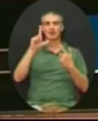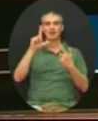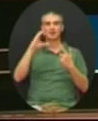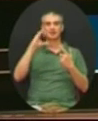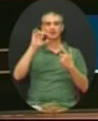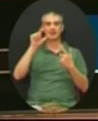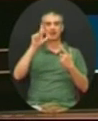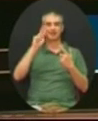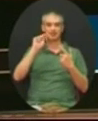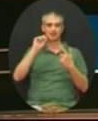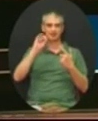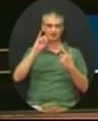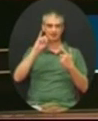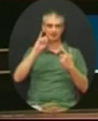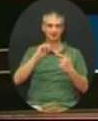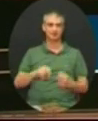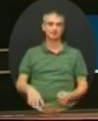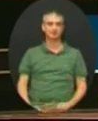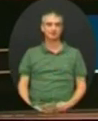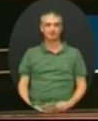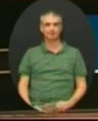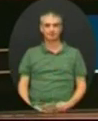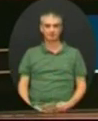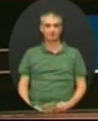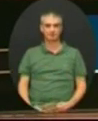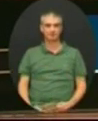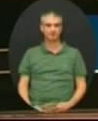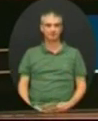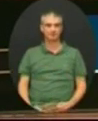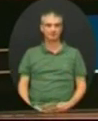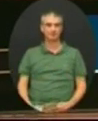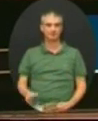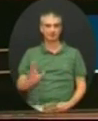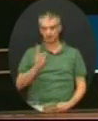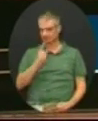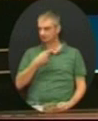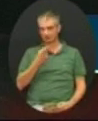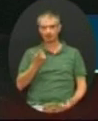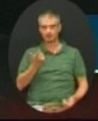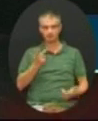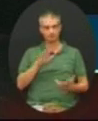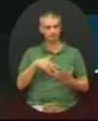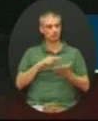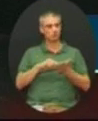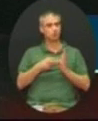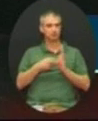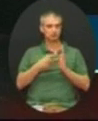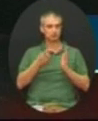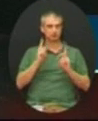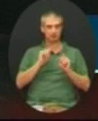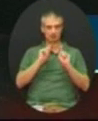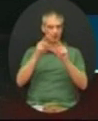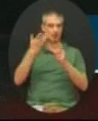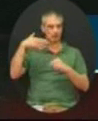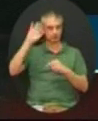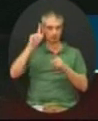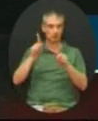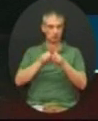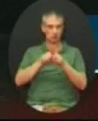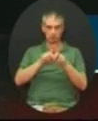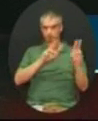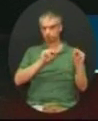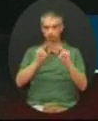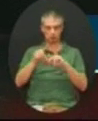ומלכיאלי, מיכאל מלכיאלי, לא פרוצדורלית, זה צריך להגיע, גם ההצעה הזאת של ראשי הסיעות צריכה להגיע להצבעה באותה